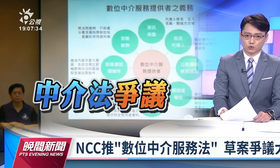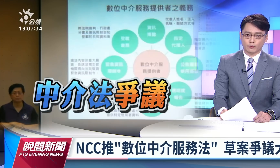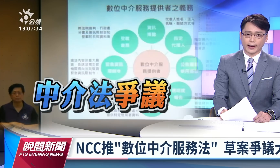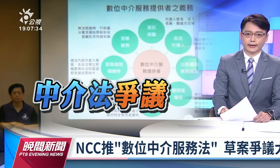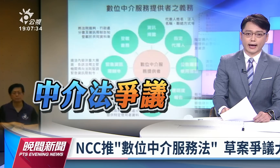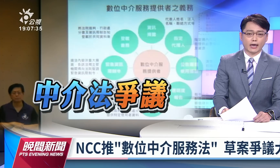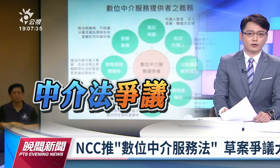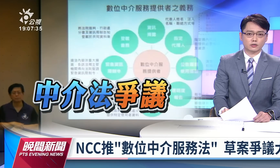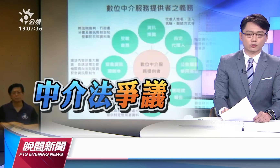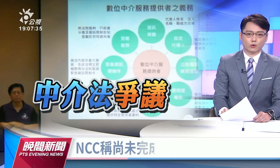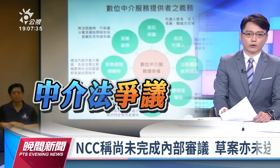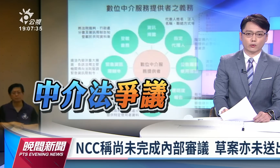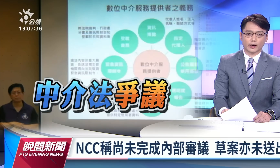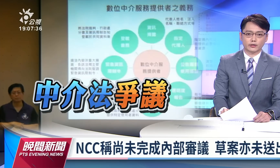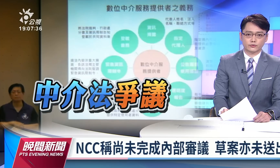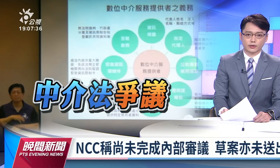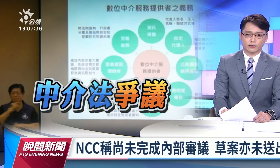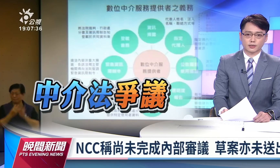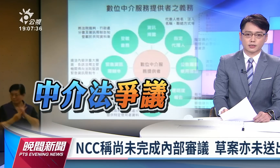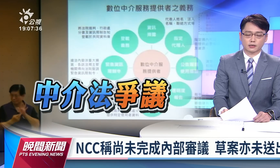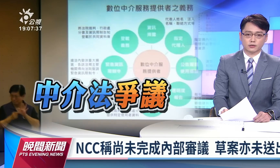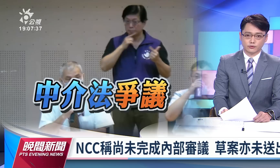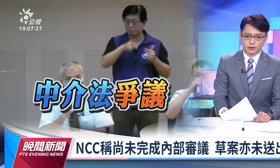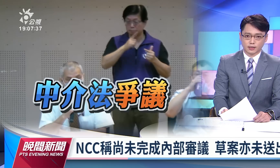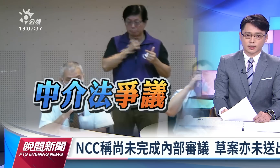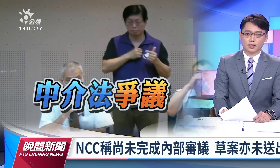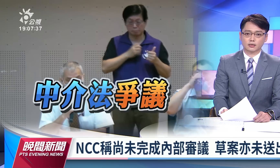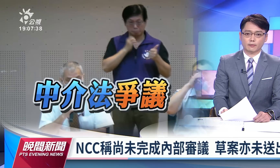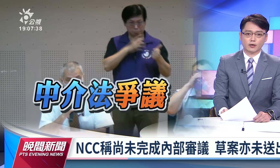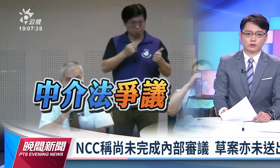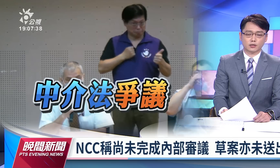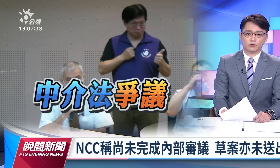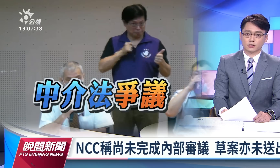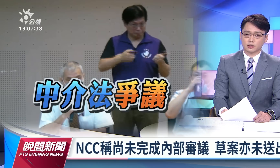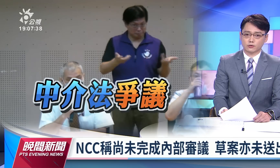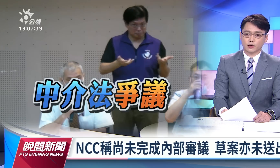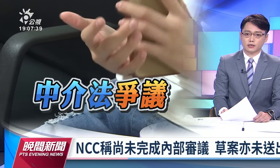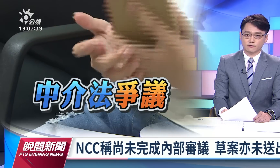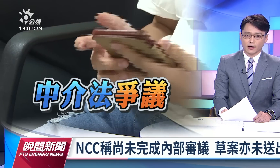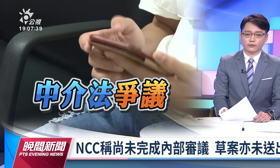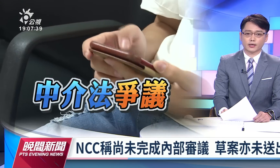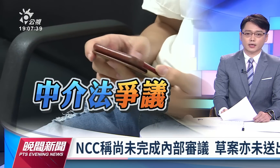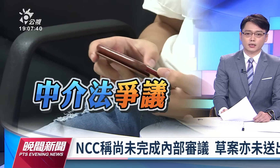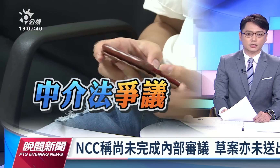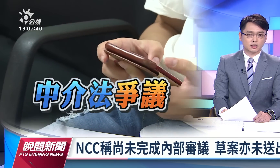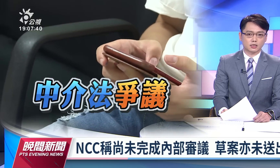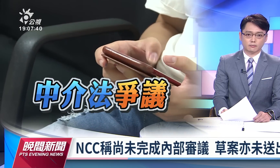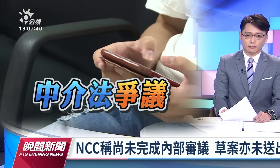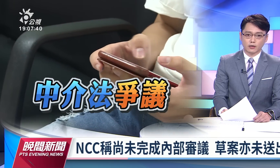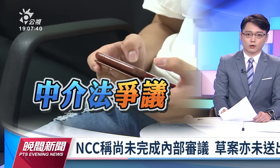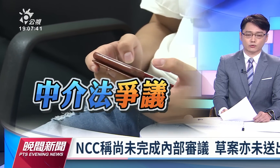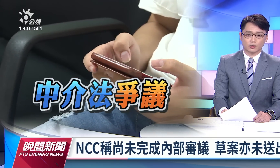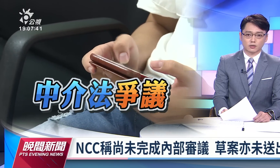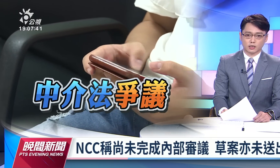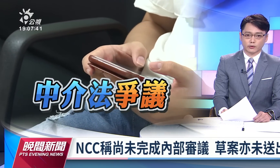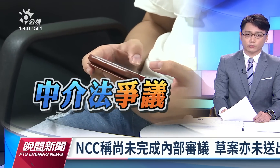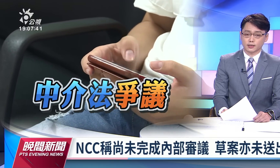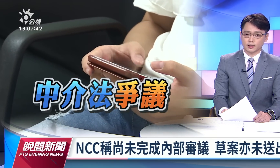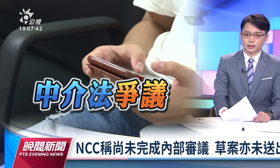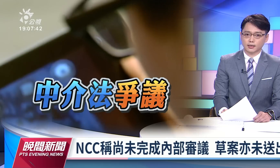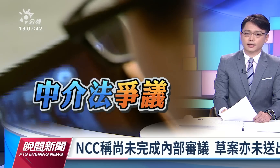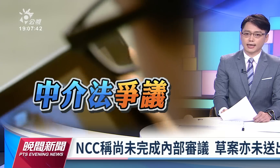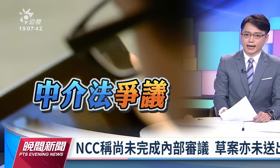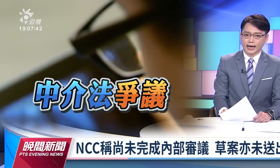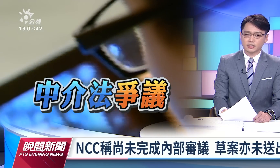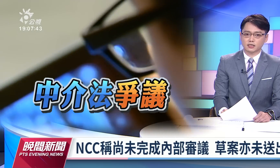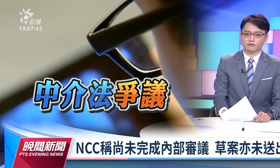只是出版，还没有经过委员会最后的审议确定，也没有提送行政院、立法院，因此没有需要撤回的问